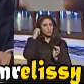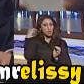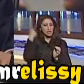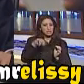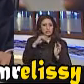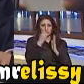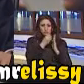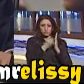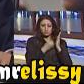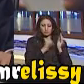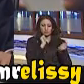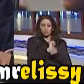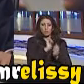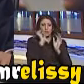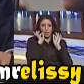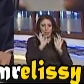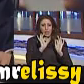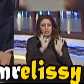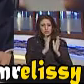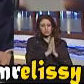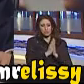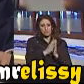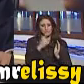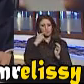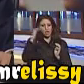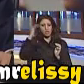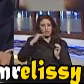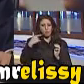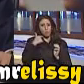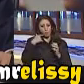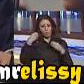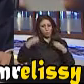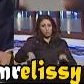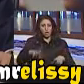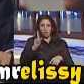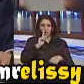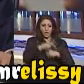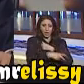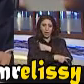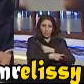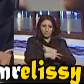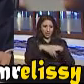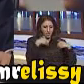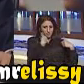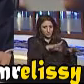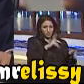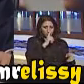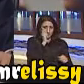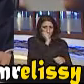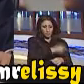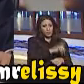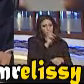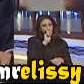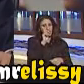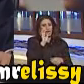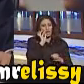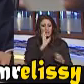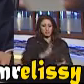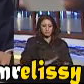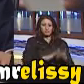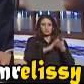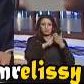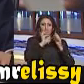عسير، لان دم اطفالنا مش هيروح هدر. حتى لو كان طفل غلبان لا حول له ولا قوة، ماشي في الشارع بيشتغل في